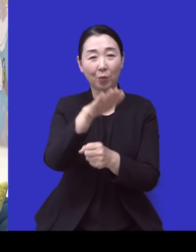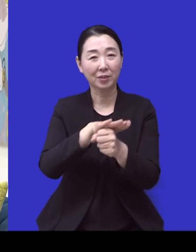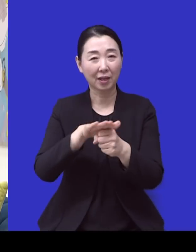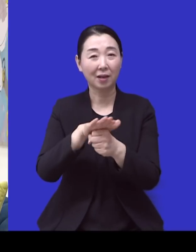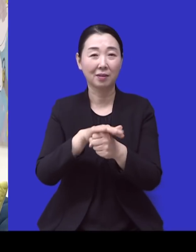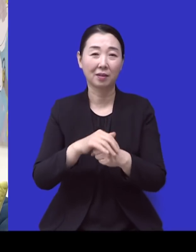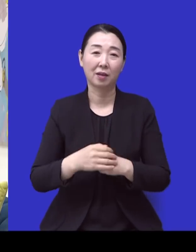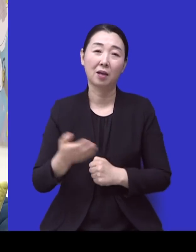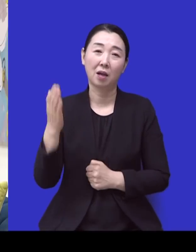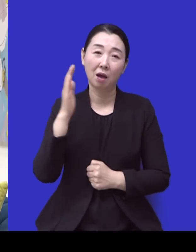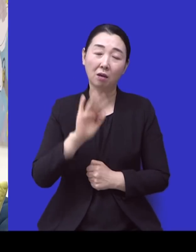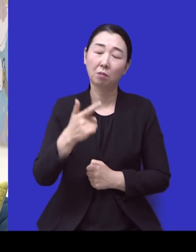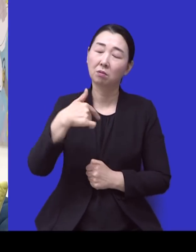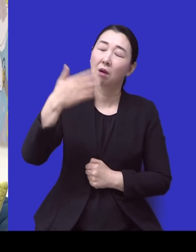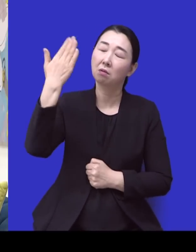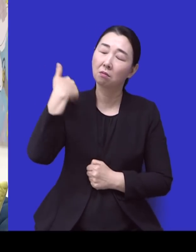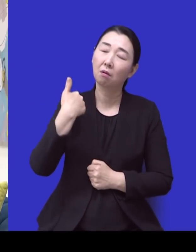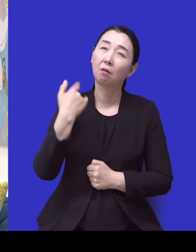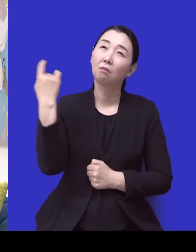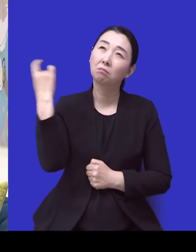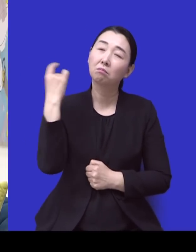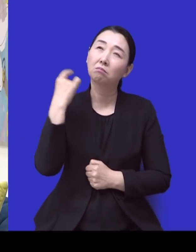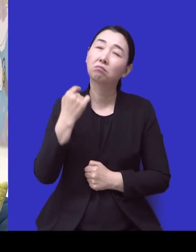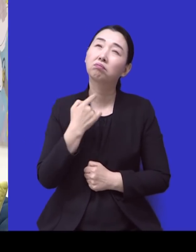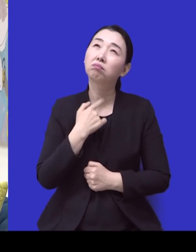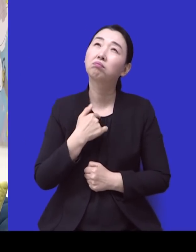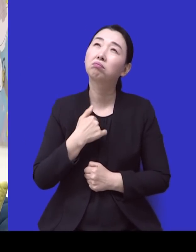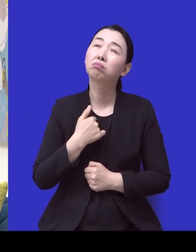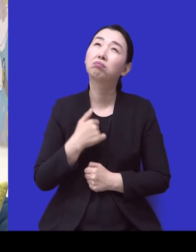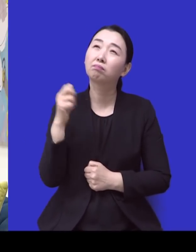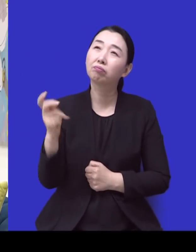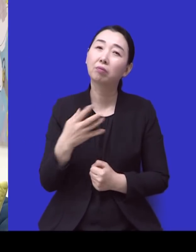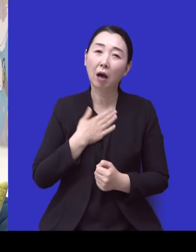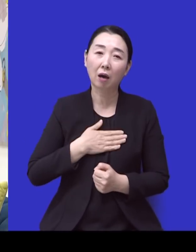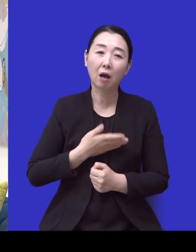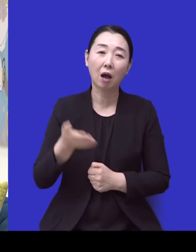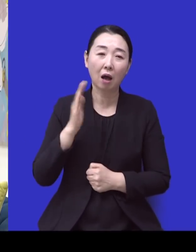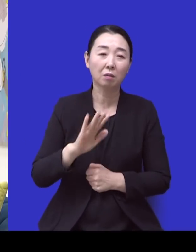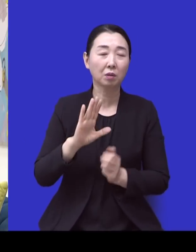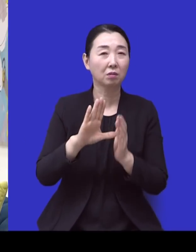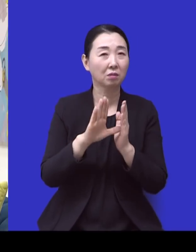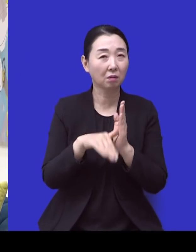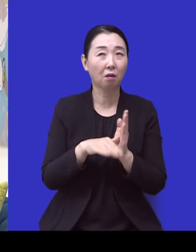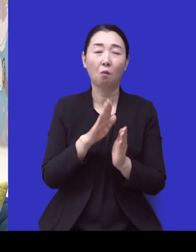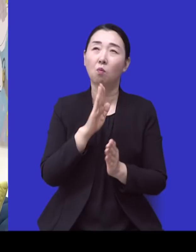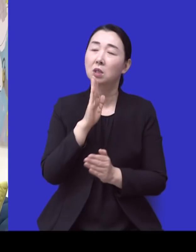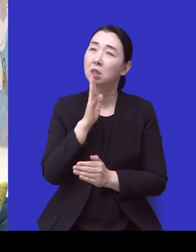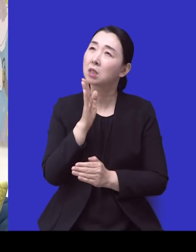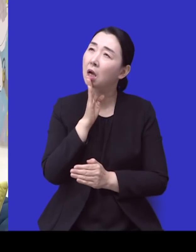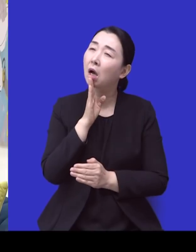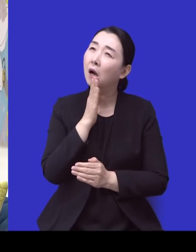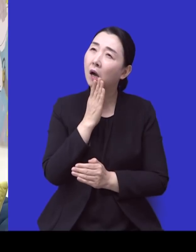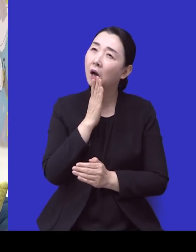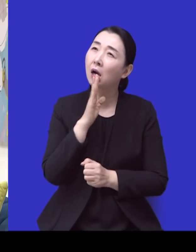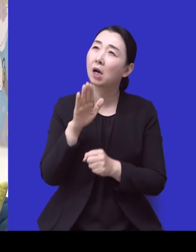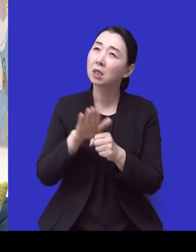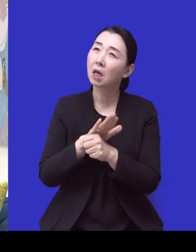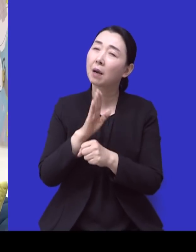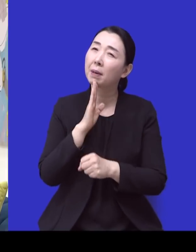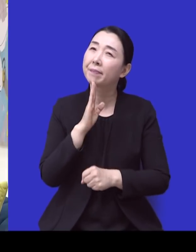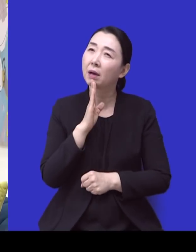사랑한다. 근데 예전에는 진짜 많이 들어왔던 말인데도 불구하고 그때서야 그게 조금 진짠가? 이렇게 와닿는 거예요.